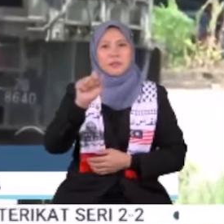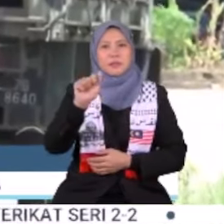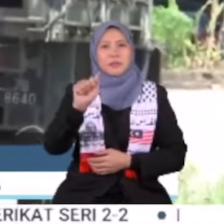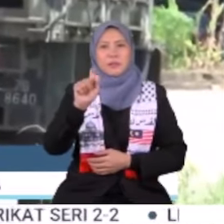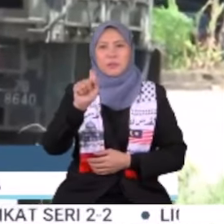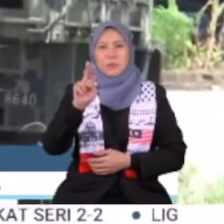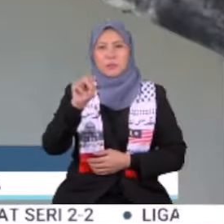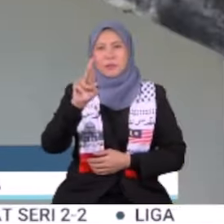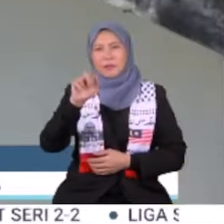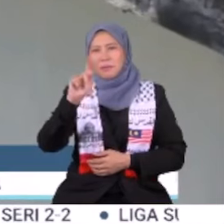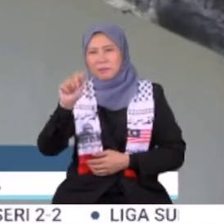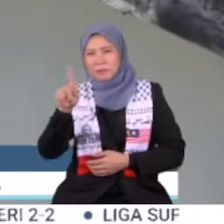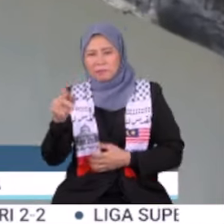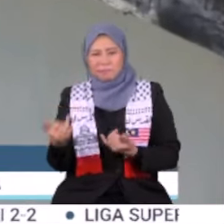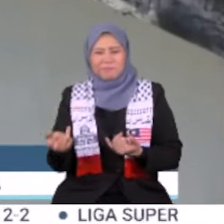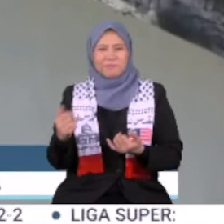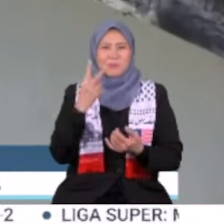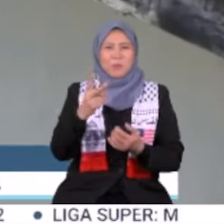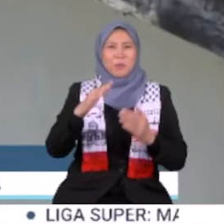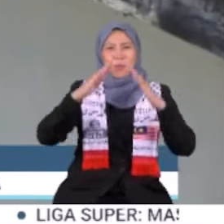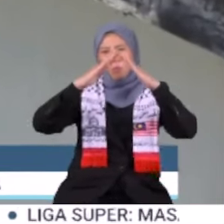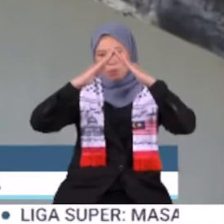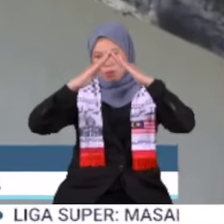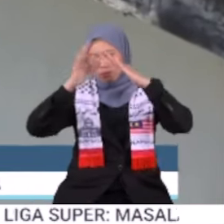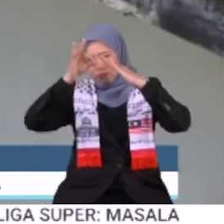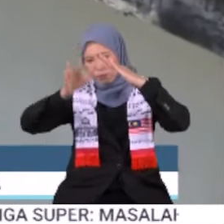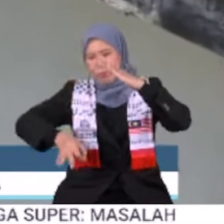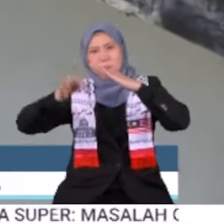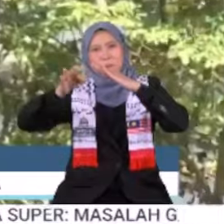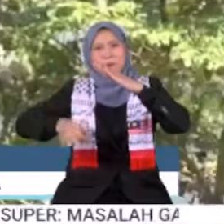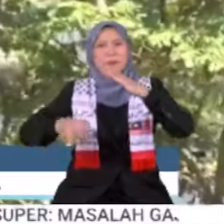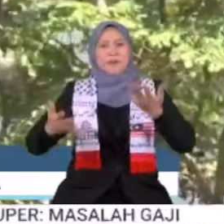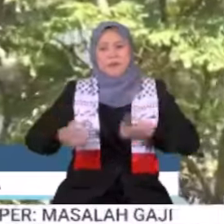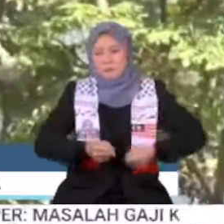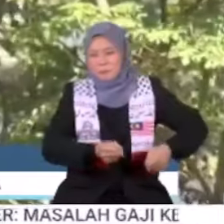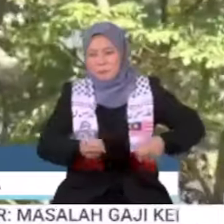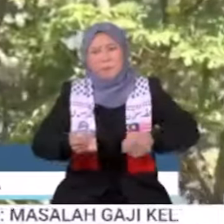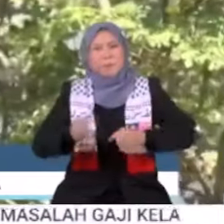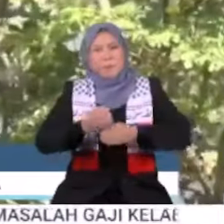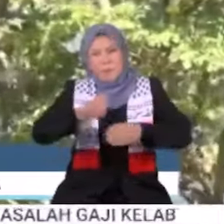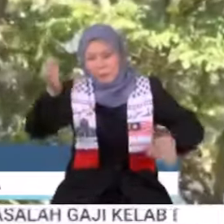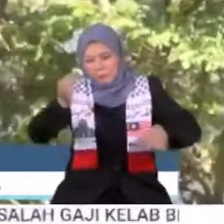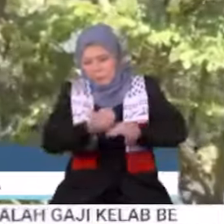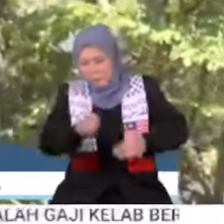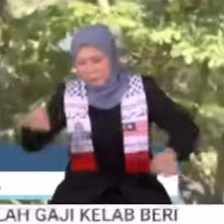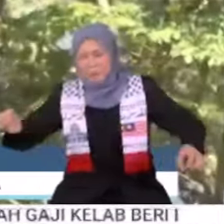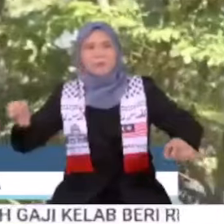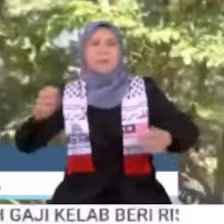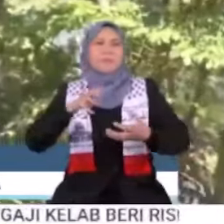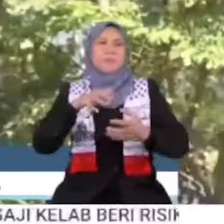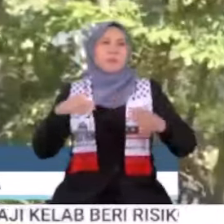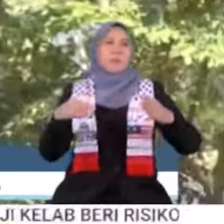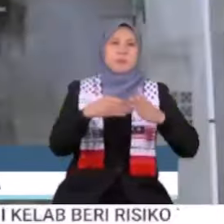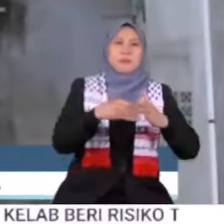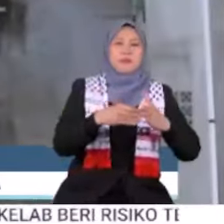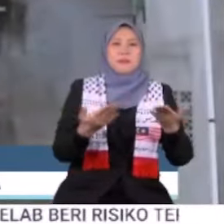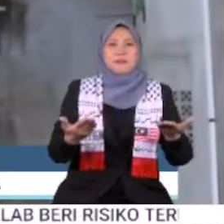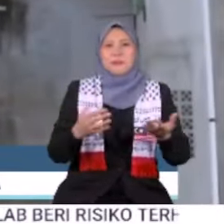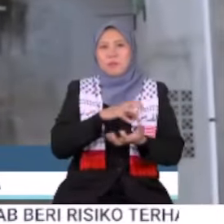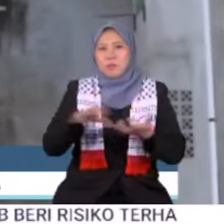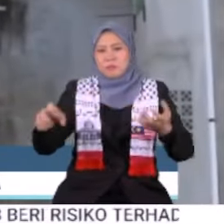kini berdepan pelbagai masalah antaranya bumbung bocor, sistem perpaipan tersumbat dan pendawaian elektrik rosak. Ia akan